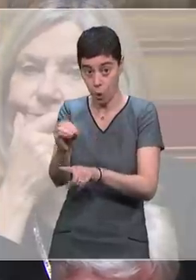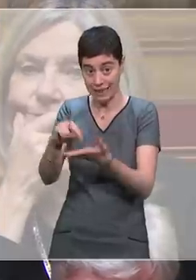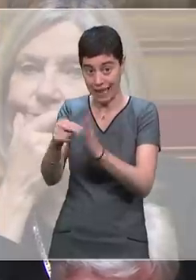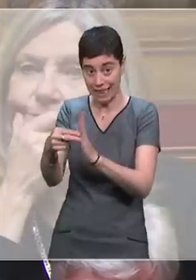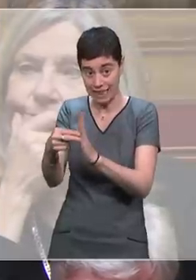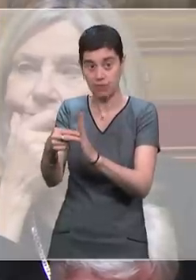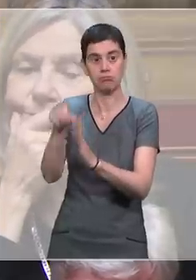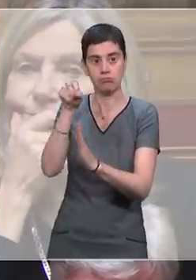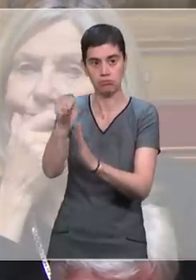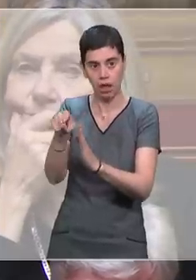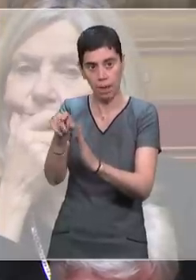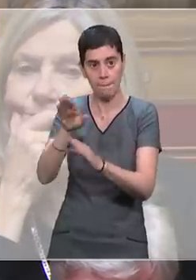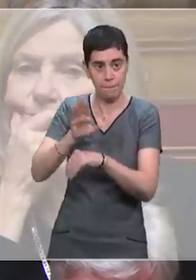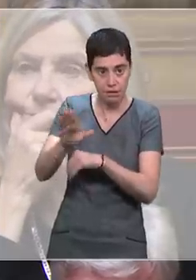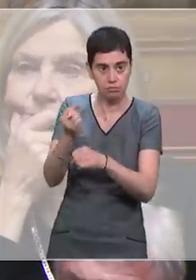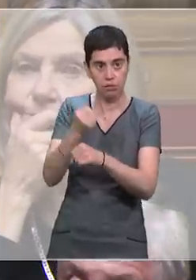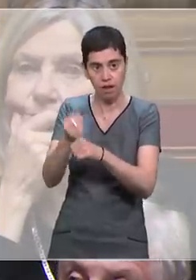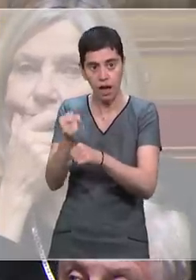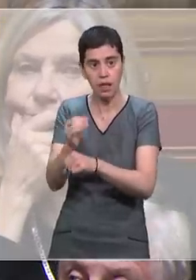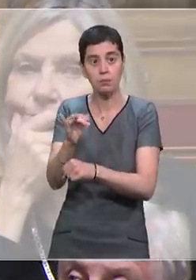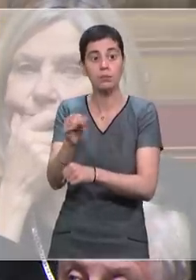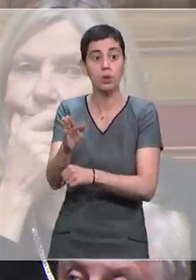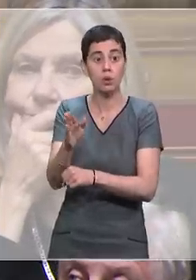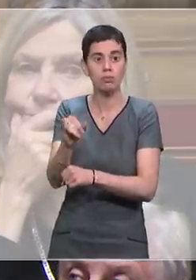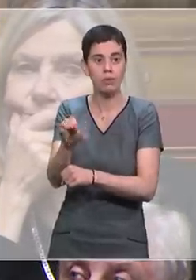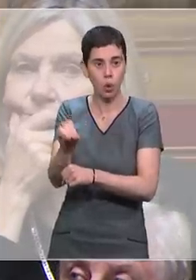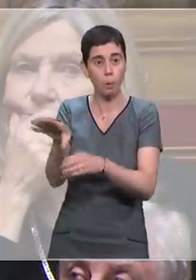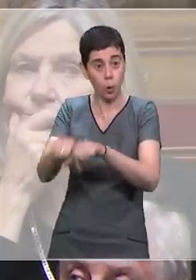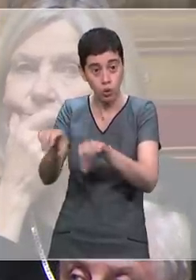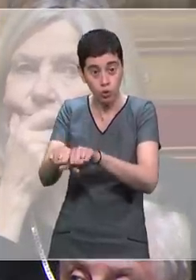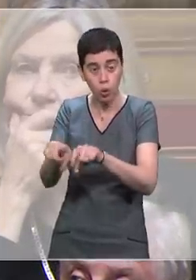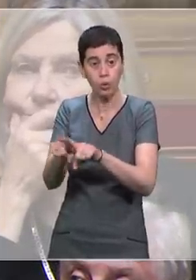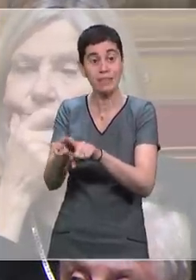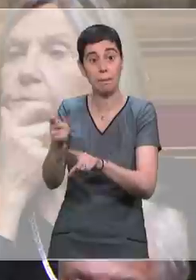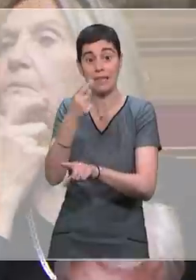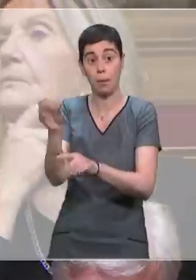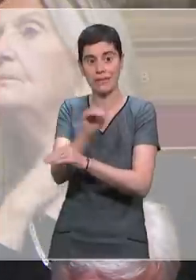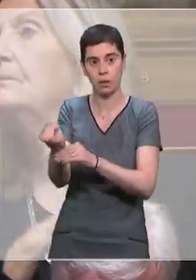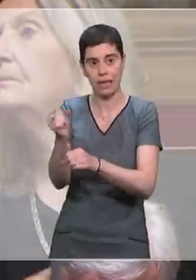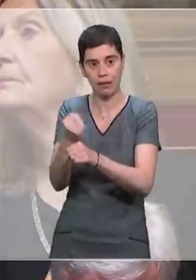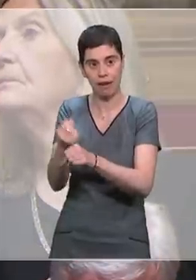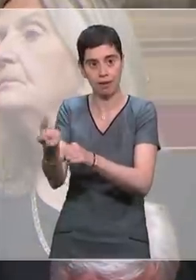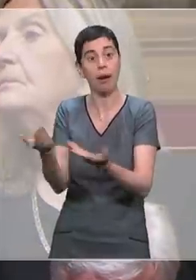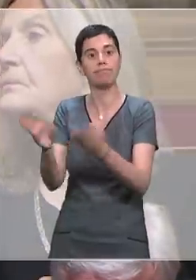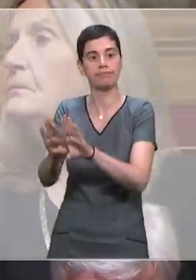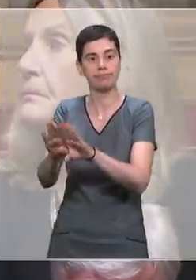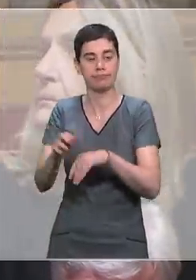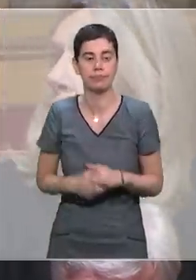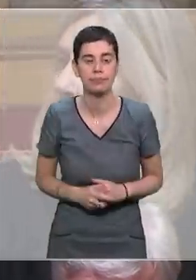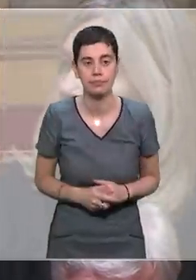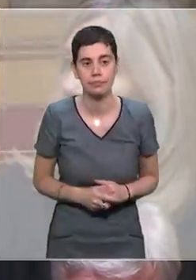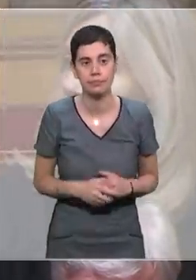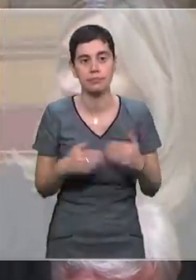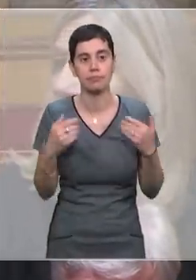les biotechnologies, dans la bioproduction et la sécurité des médicaments. De la même manière,